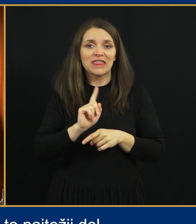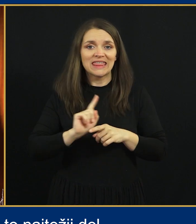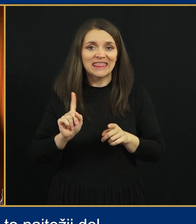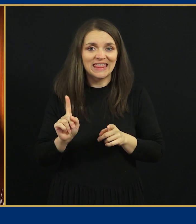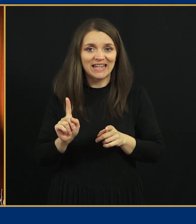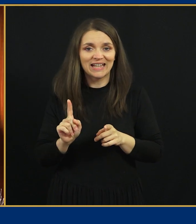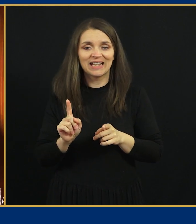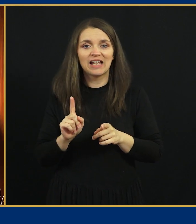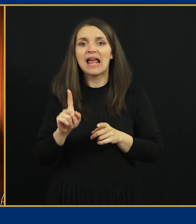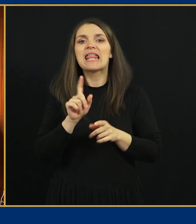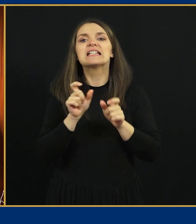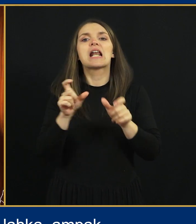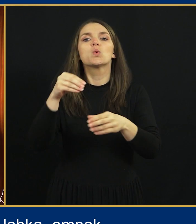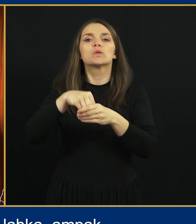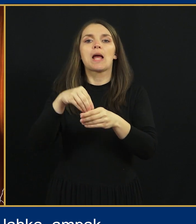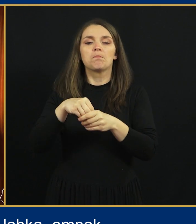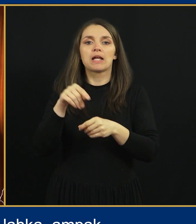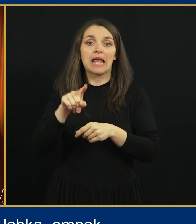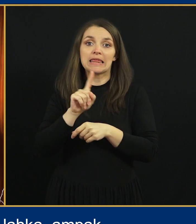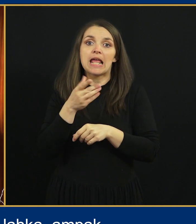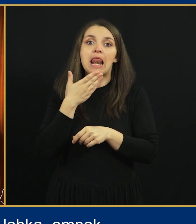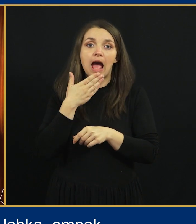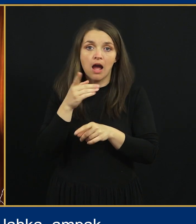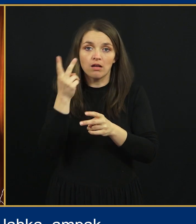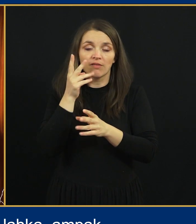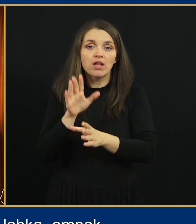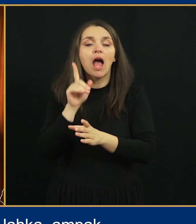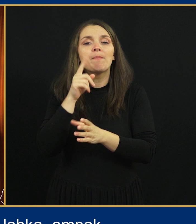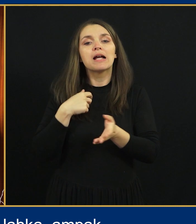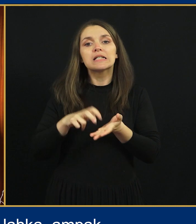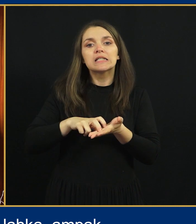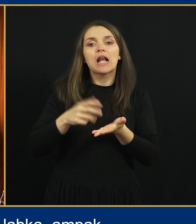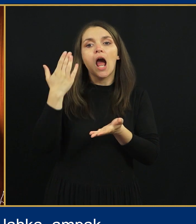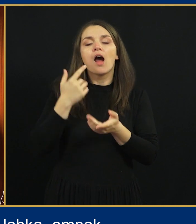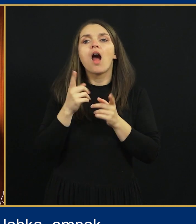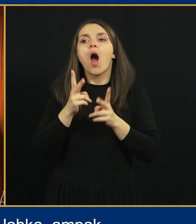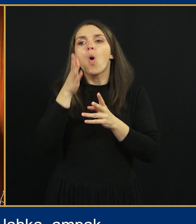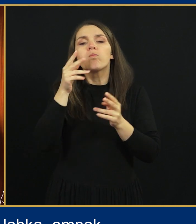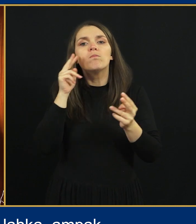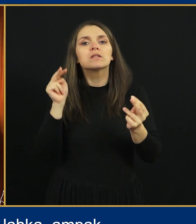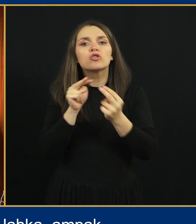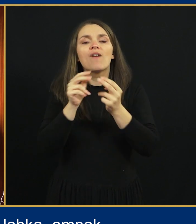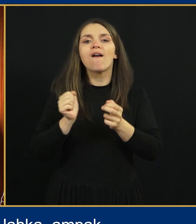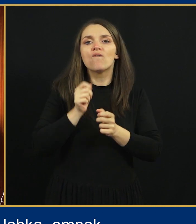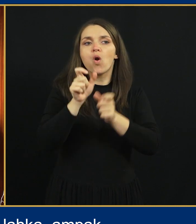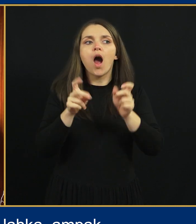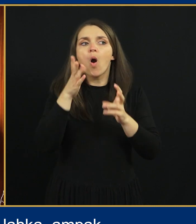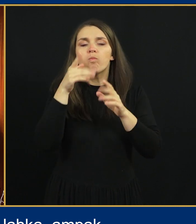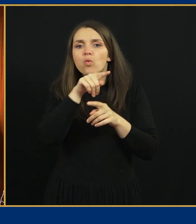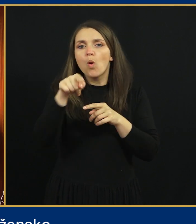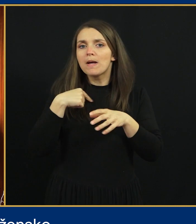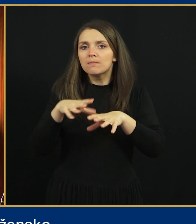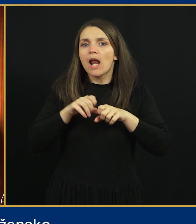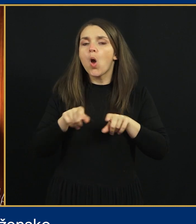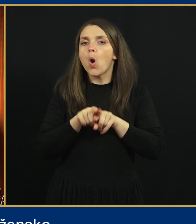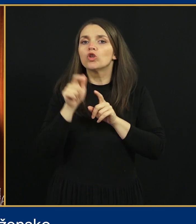ni. Ne zaradi vsebine, ki ni seveda lahka, ampak strah me je bilo, kako se bom srečevala z vojaki, kako me